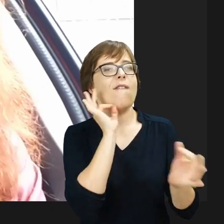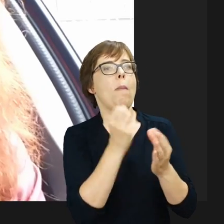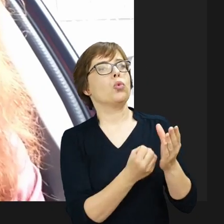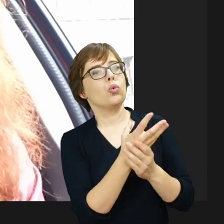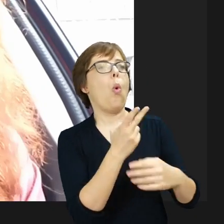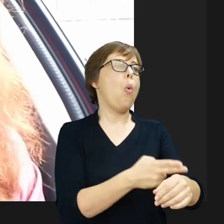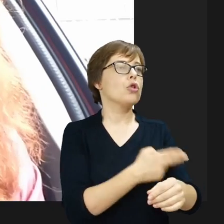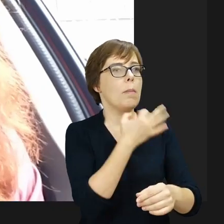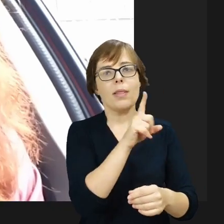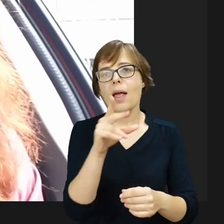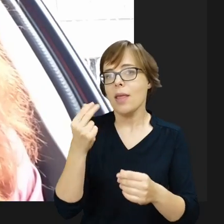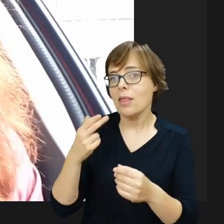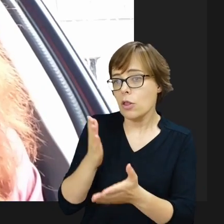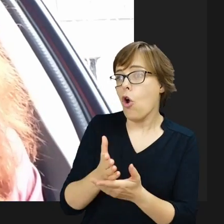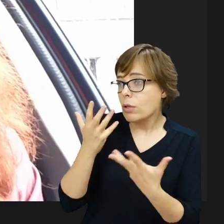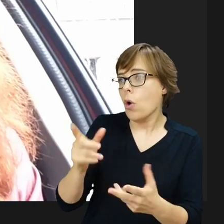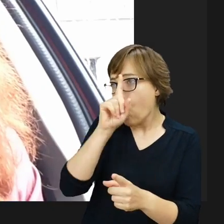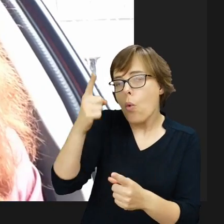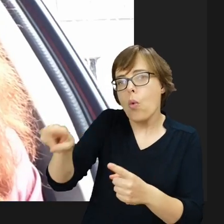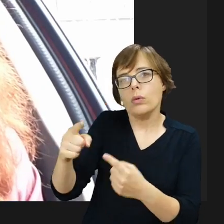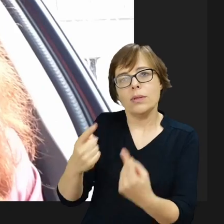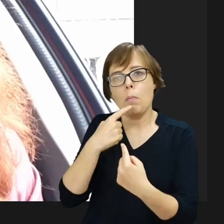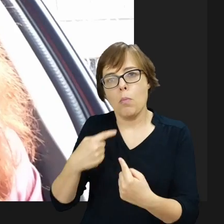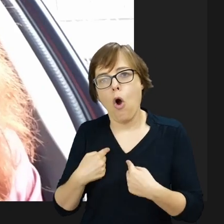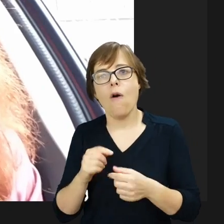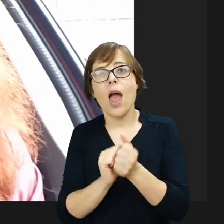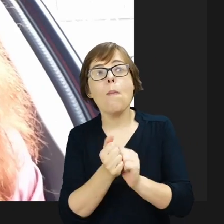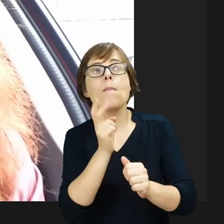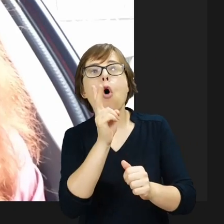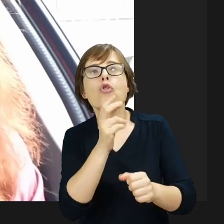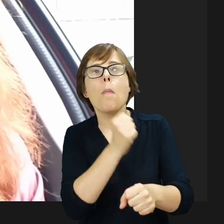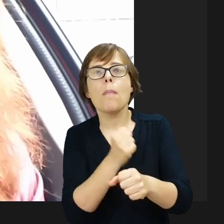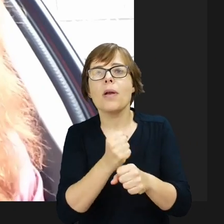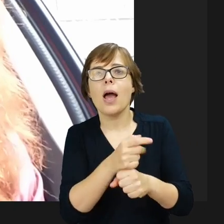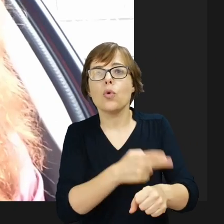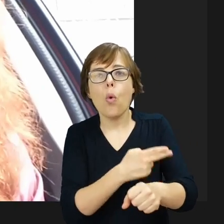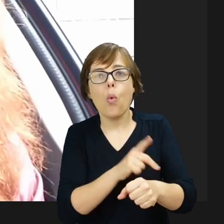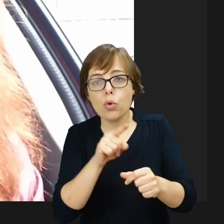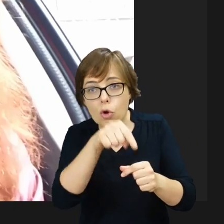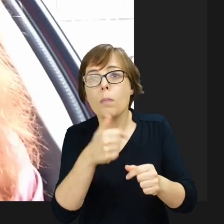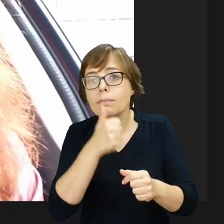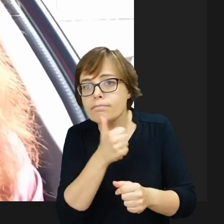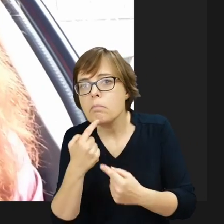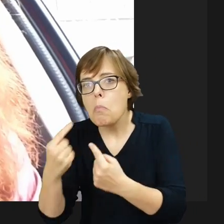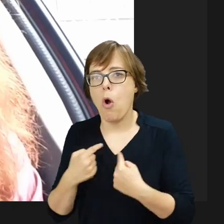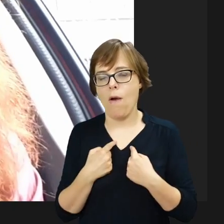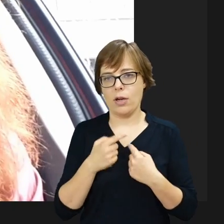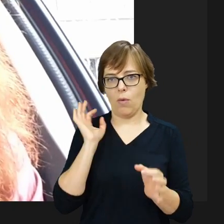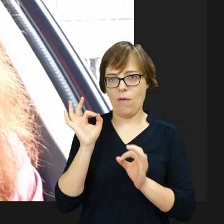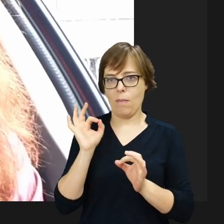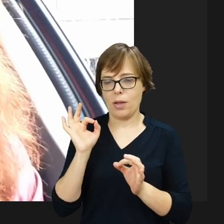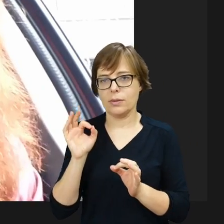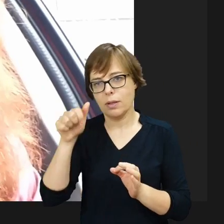ochrony sygnalistów i znaczy, los sygnalistów, który do